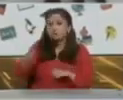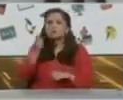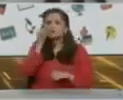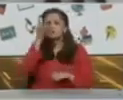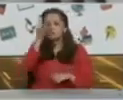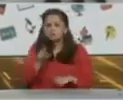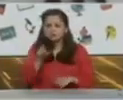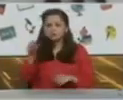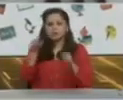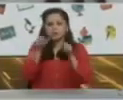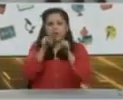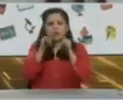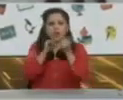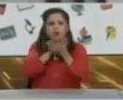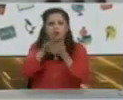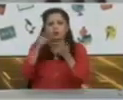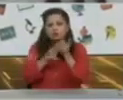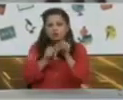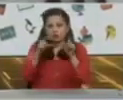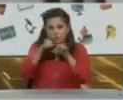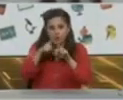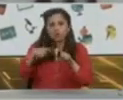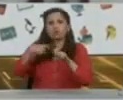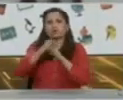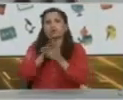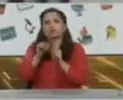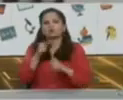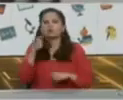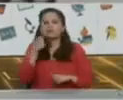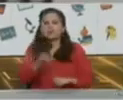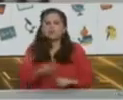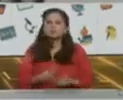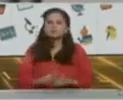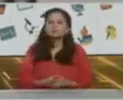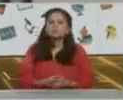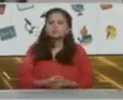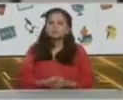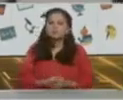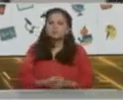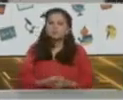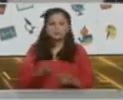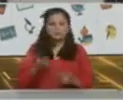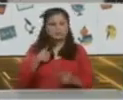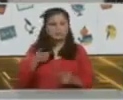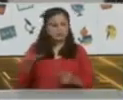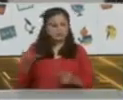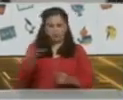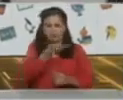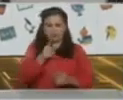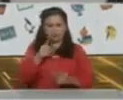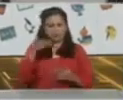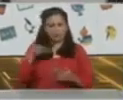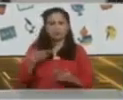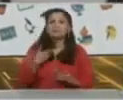श्रीमान अशरफ खान ने लिखा है, सर हम सब जब अपने